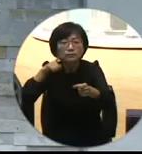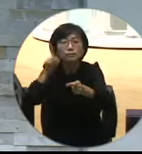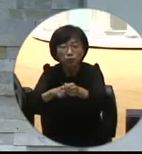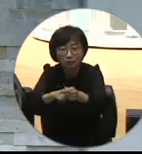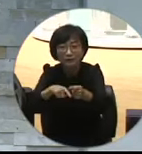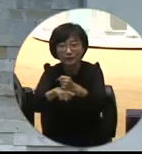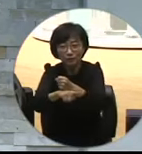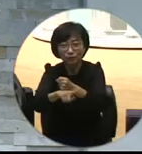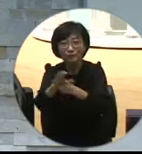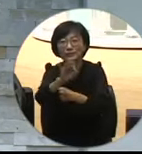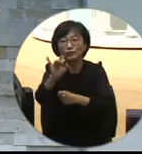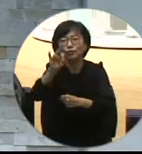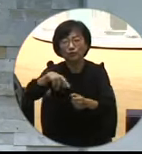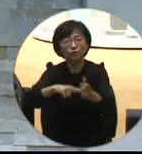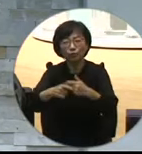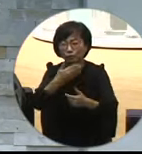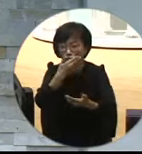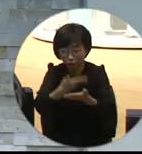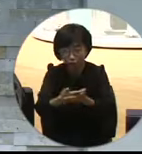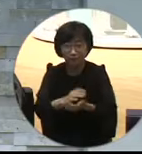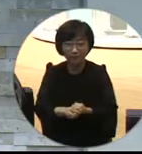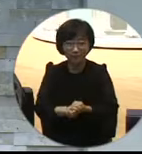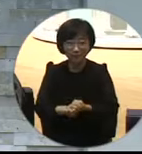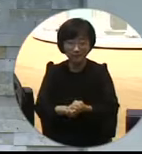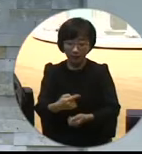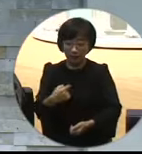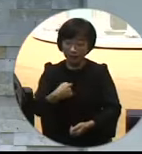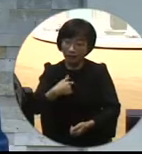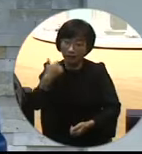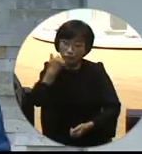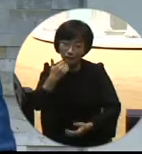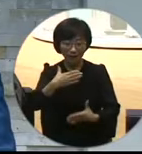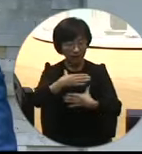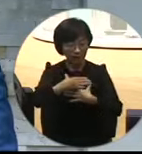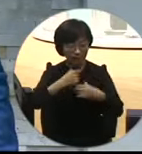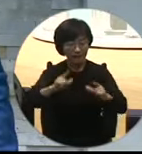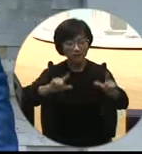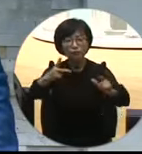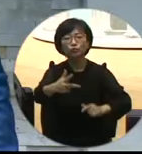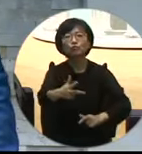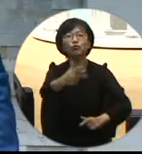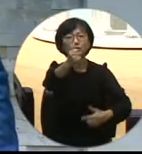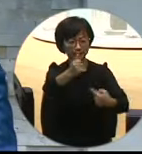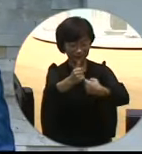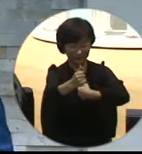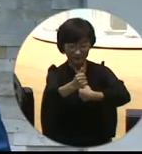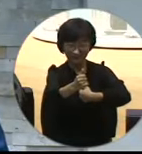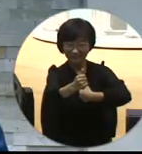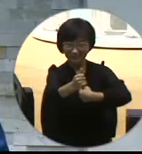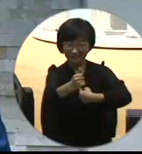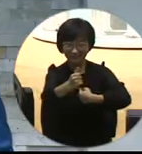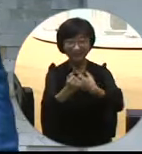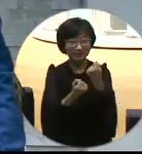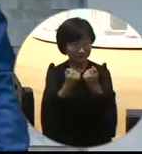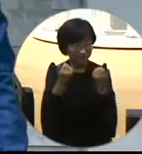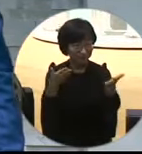안식일의 주인이라고 예수님 자신이 말씀. 내가 안식일의 주인이다. 이 말은요.